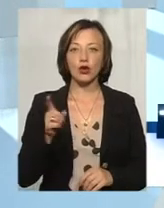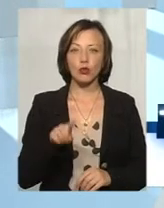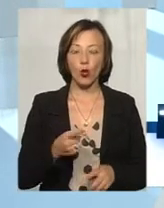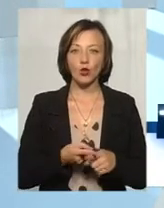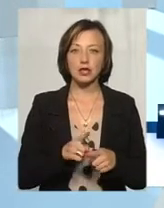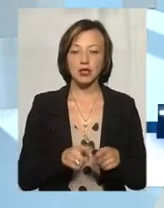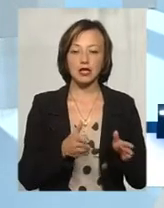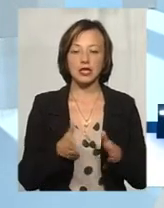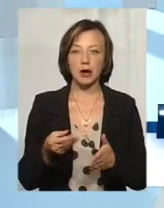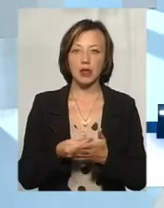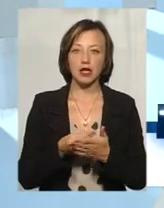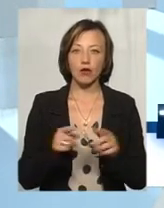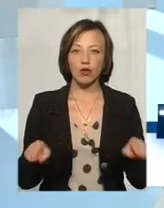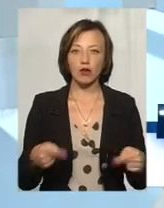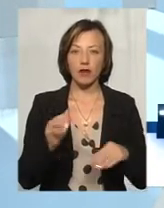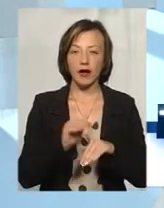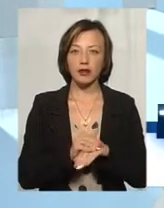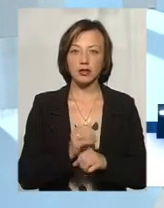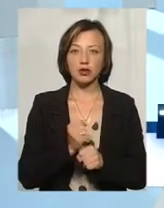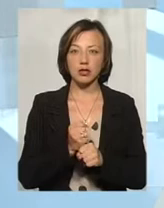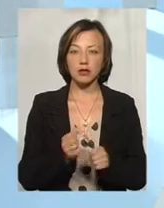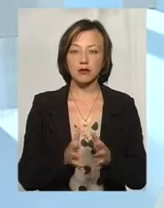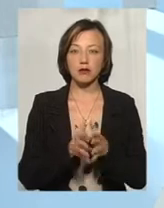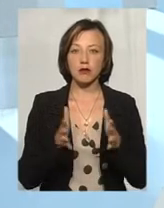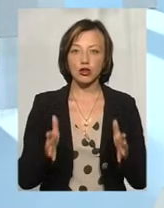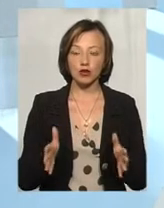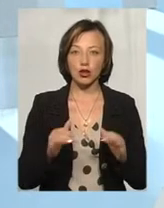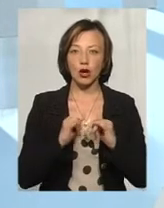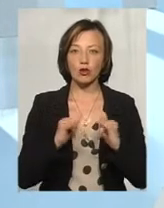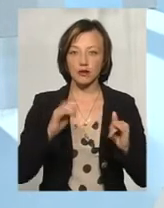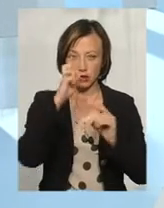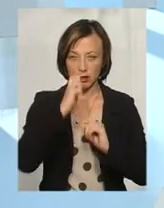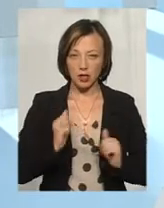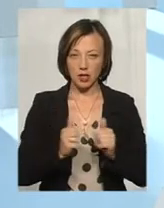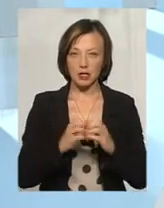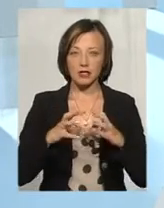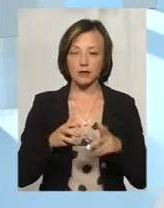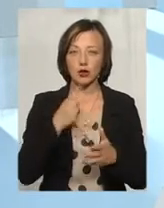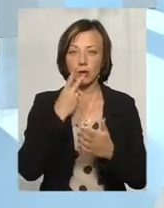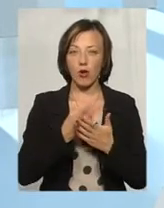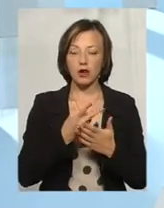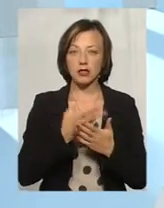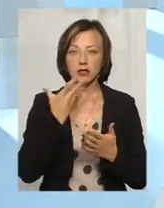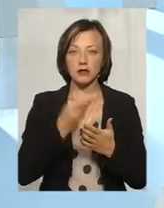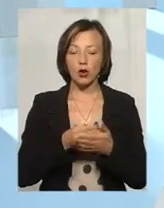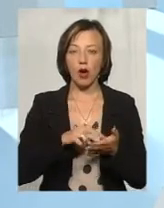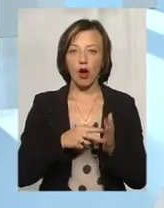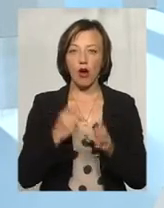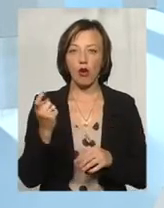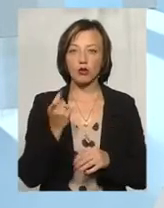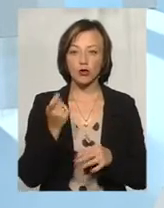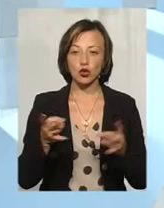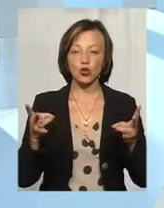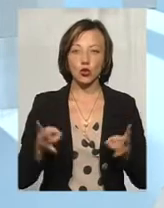ця система тарифоутворення фактично діє в більшості розвинутих країн світу, показала свою економічну доцільність